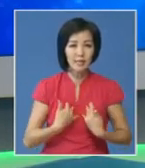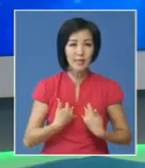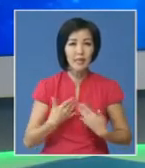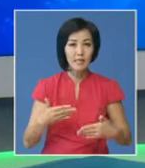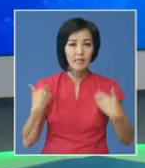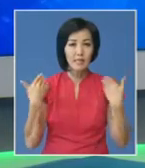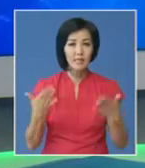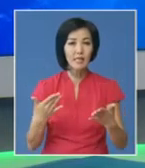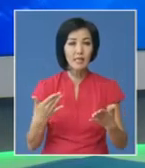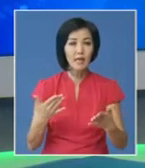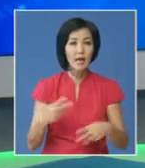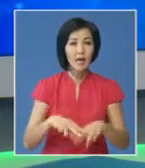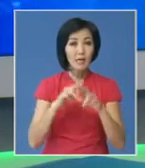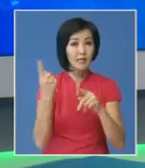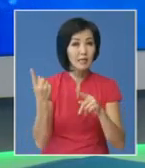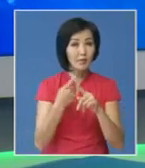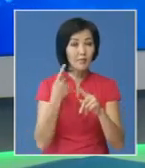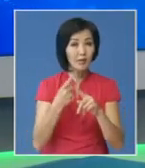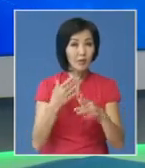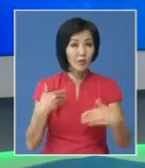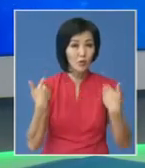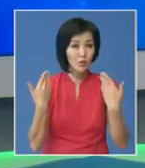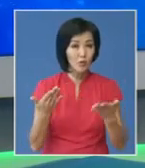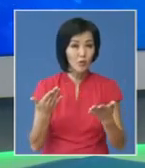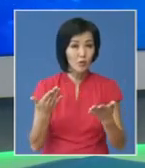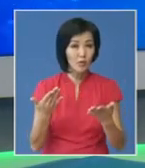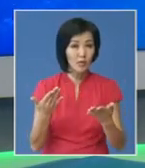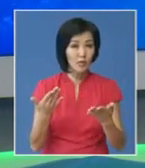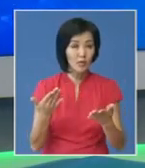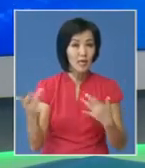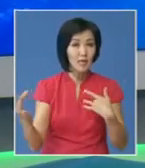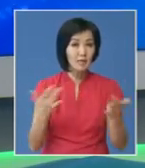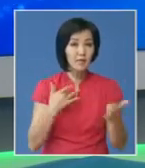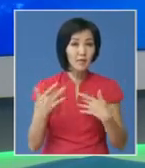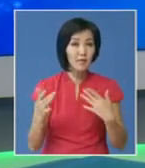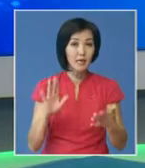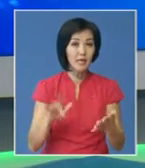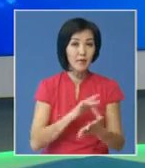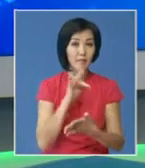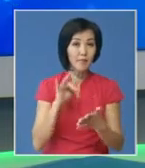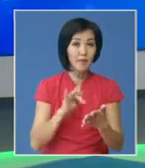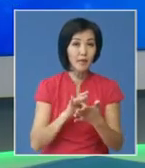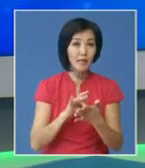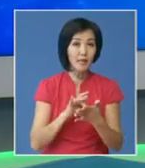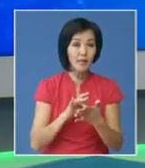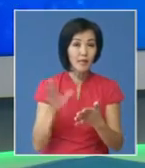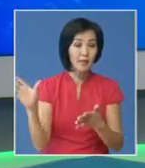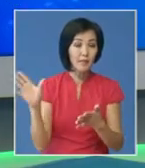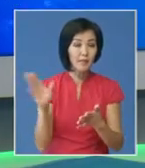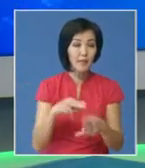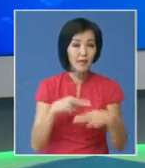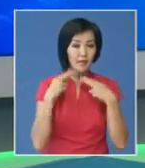Елордада алғаш рет қойылып отыр. Жетісу жұртының ыстық ықыласына бөленген спектакльге бас қаладағы ағайында ыждахаттылықпен ден